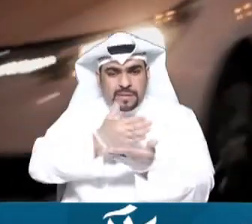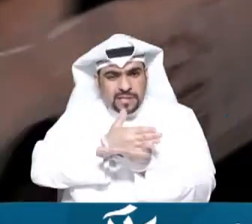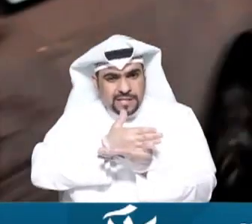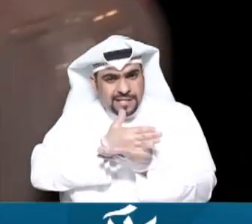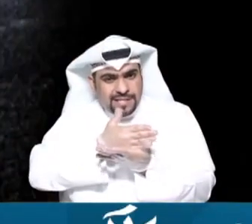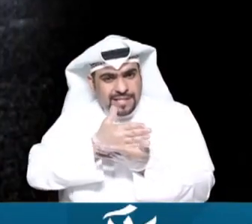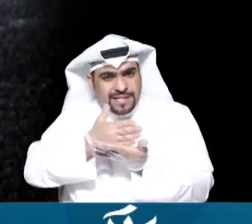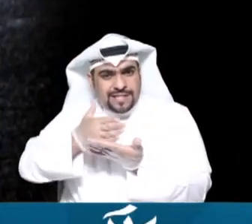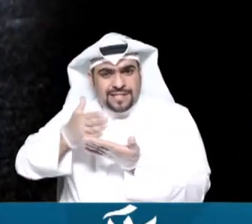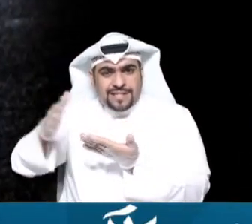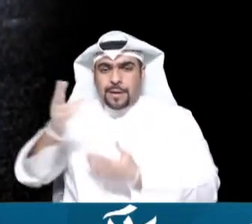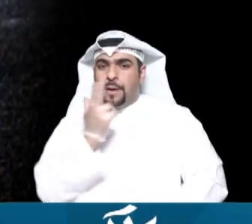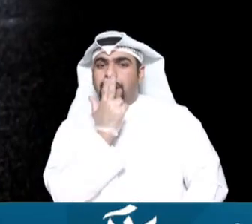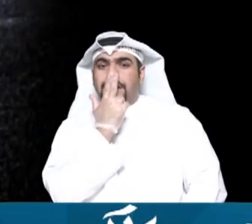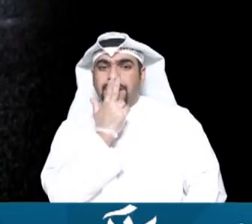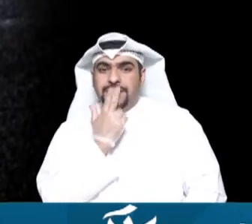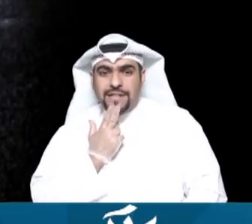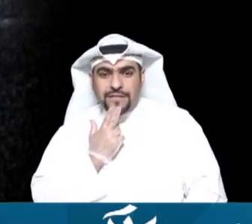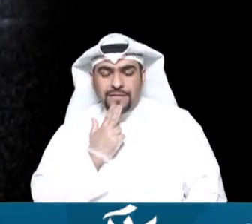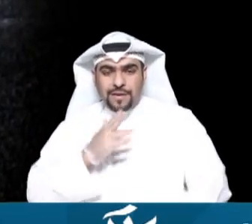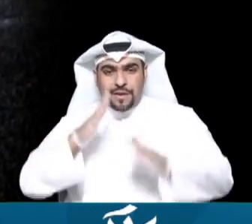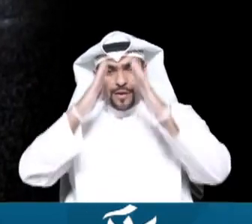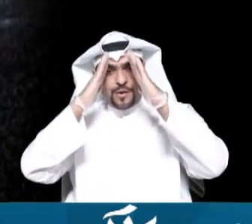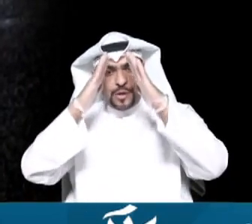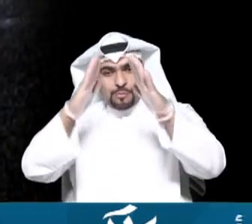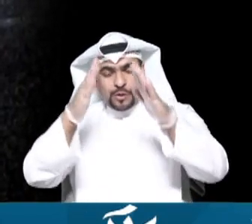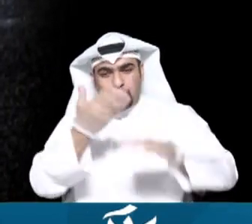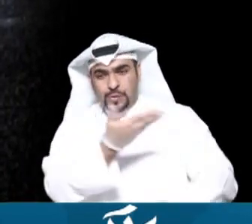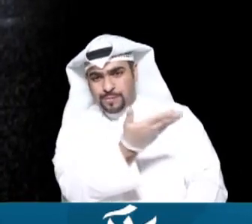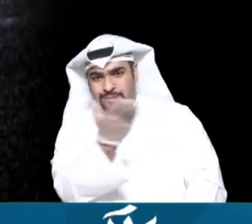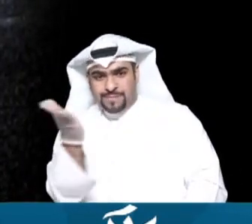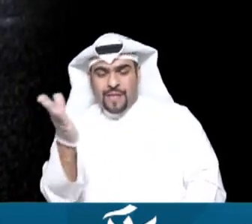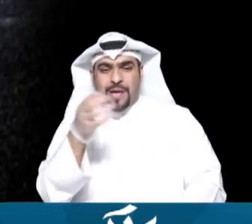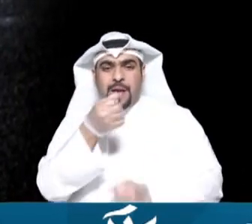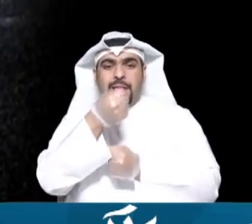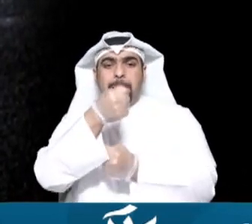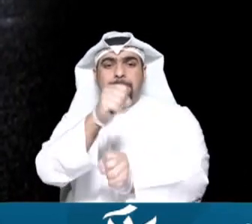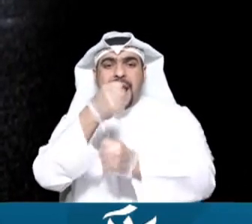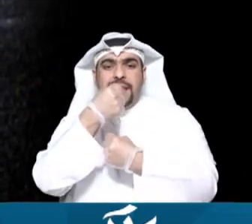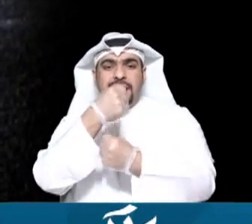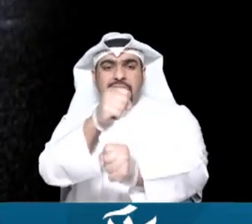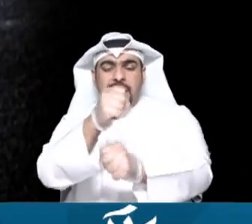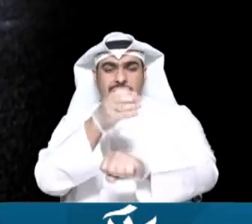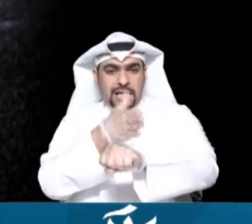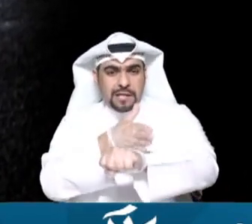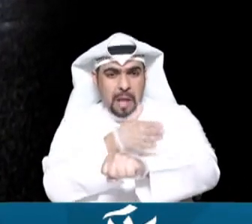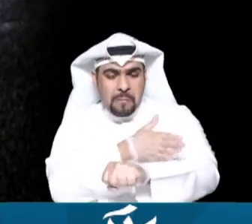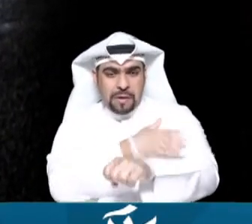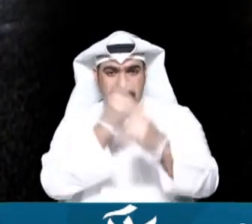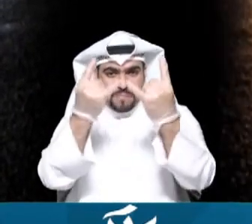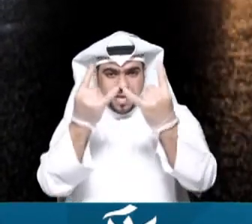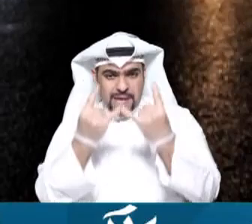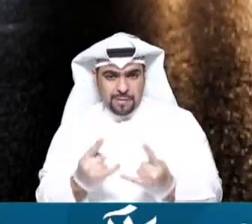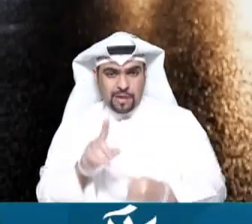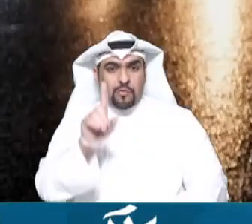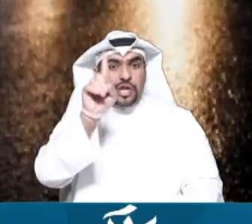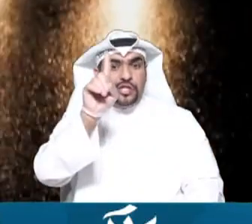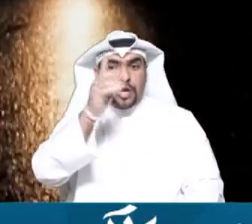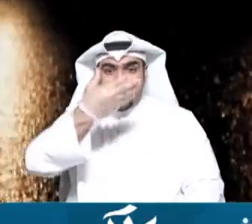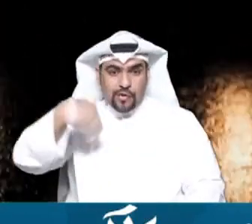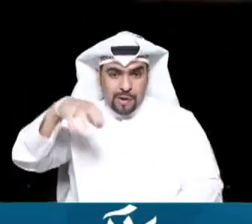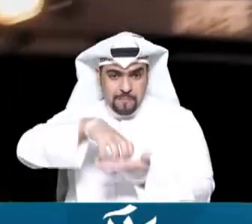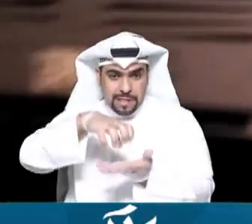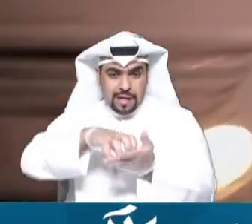محافظة الفروانية، الله يعطيهم العافية، نشكرهم ونتمنى أيضا جميع المحافظات تحذو حذو هذه المحافظة. في أمان